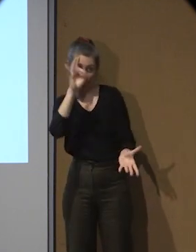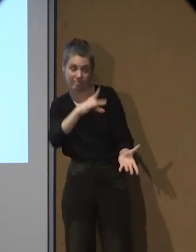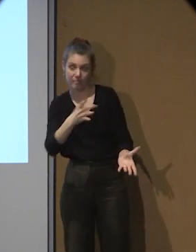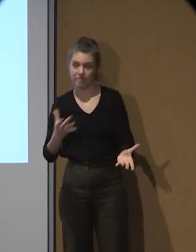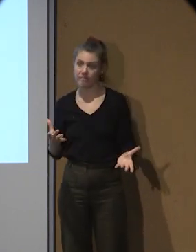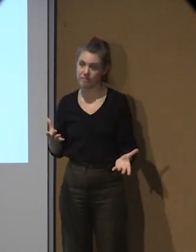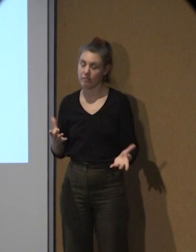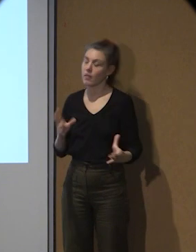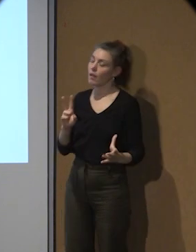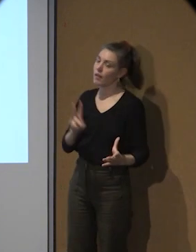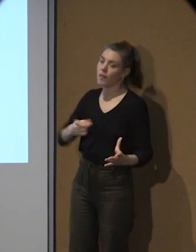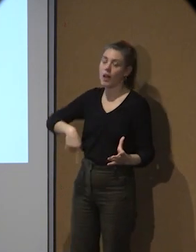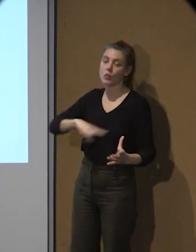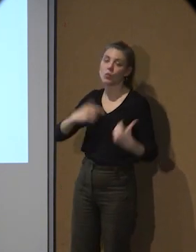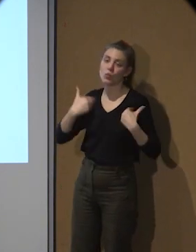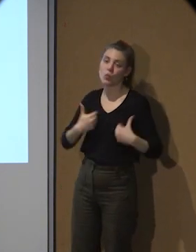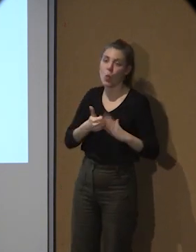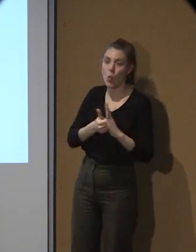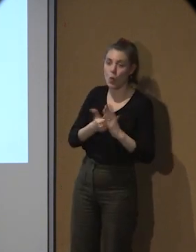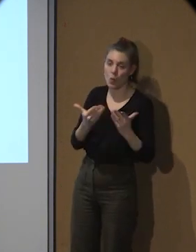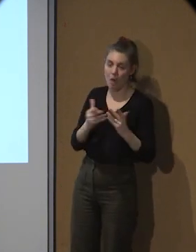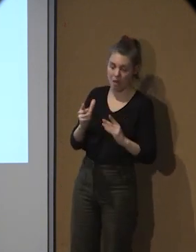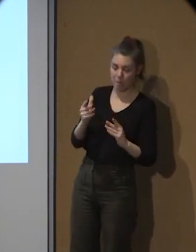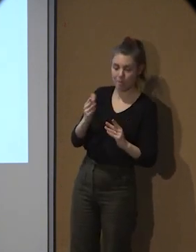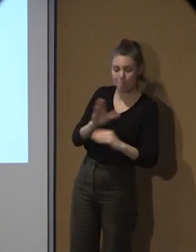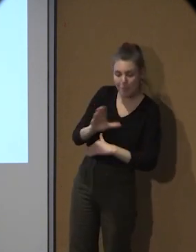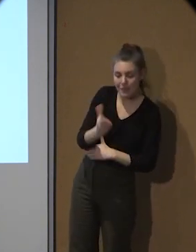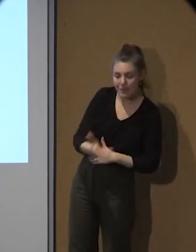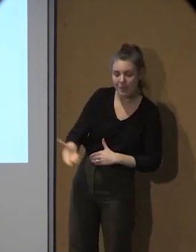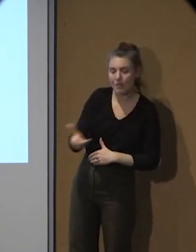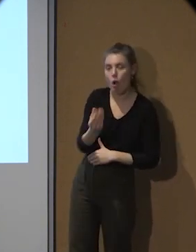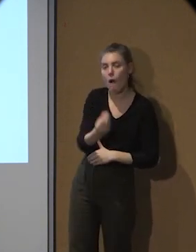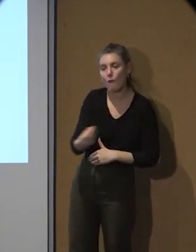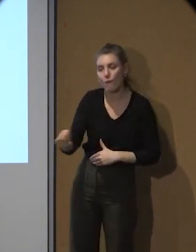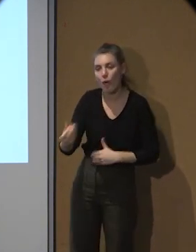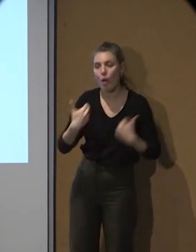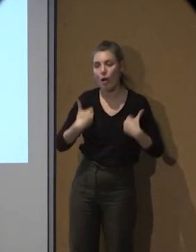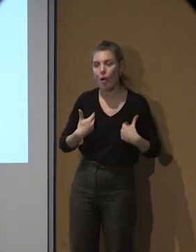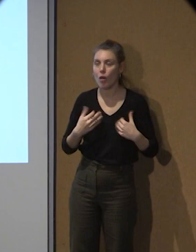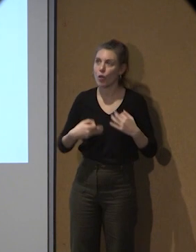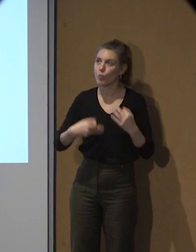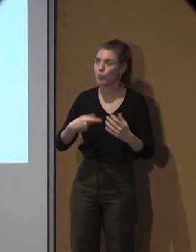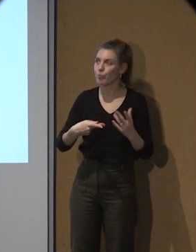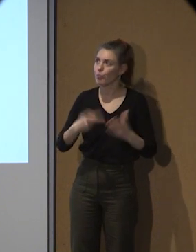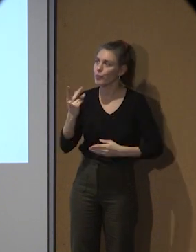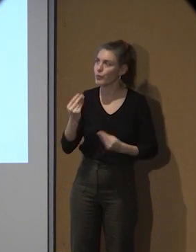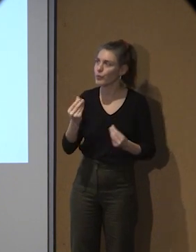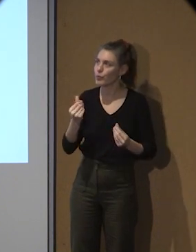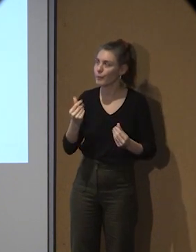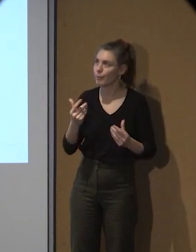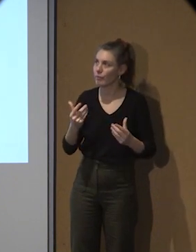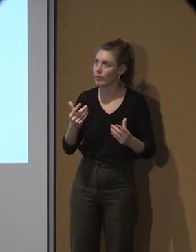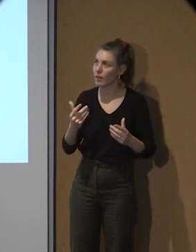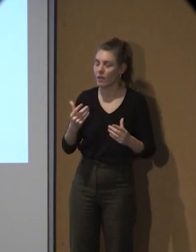lever les idées reçues du côté pédiatrique. On reste encore sur parfois des personnes qui vont entendre ou qui